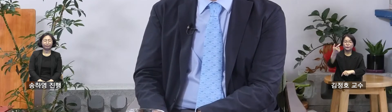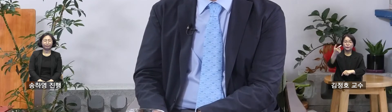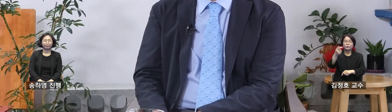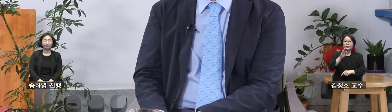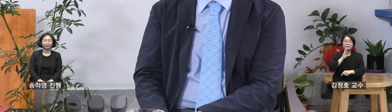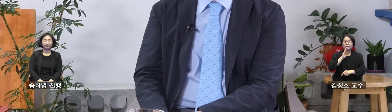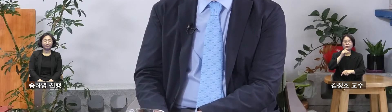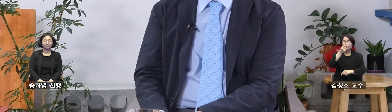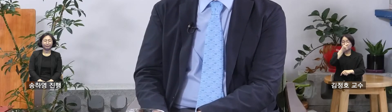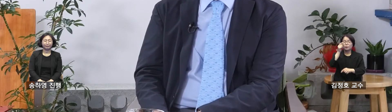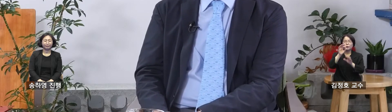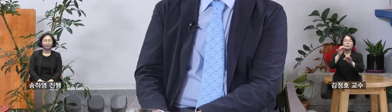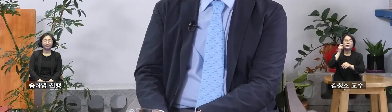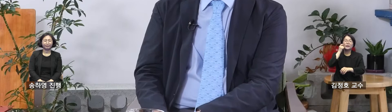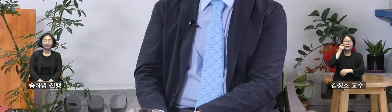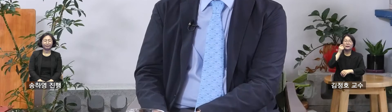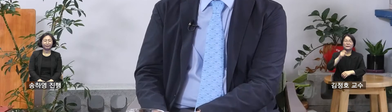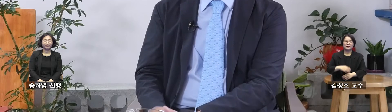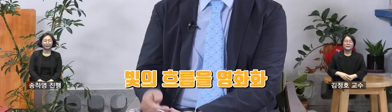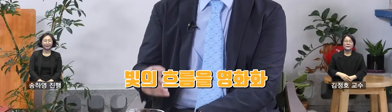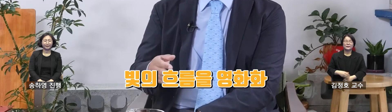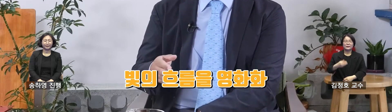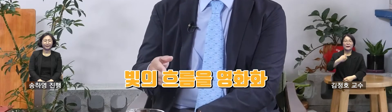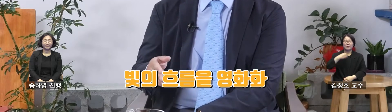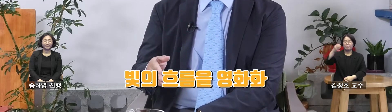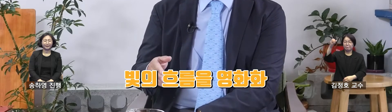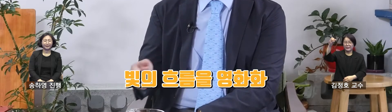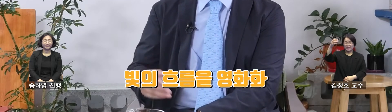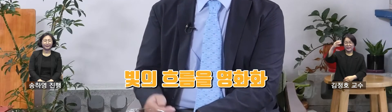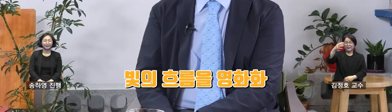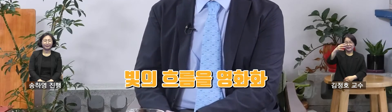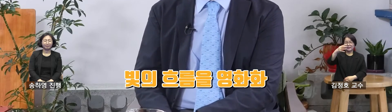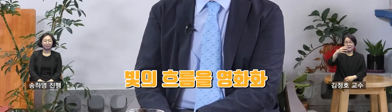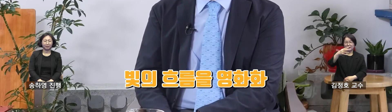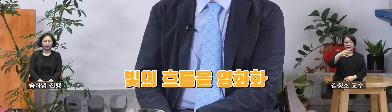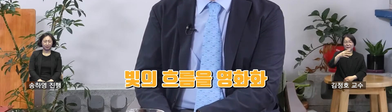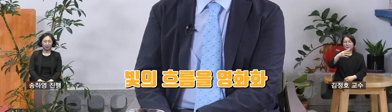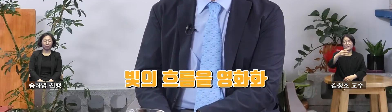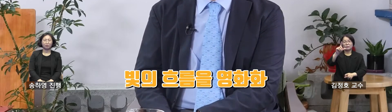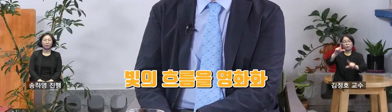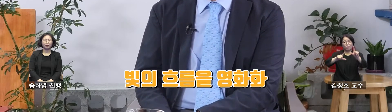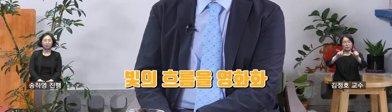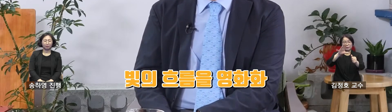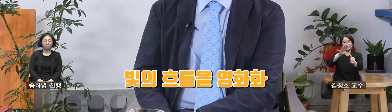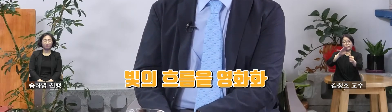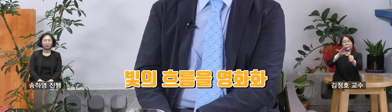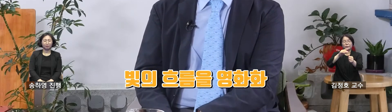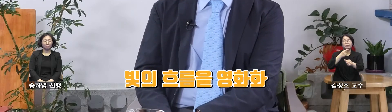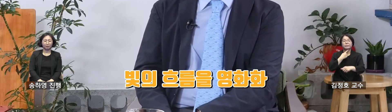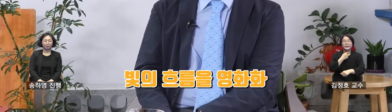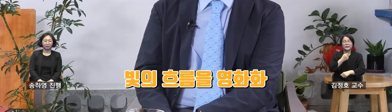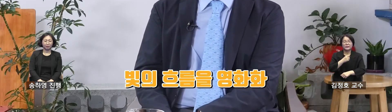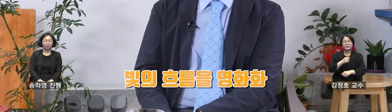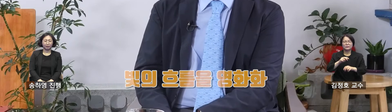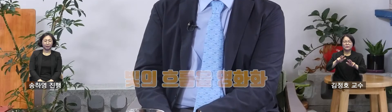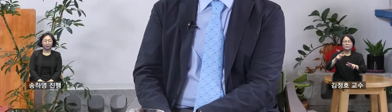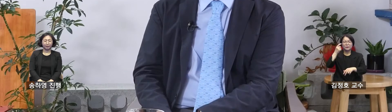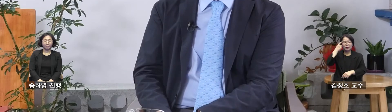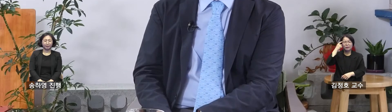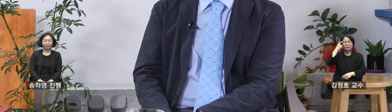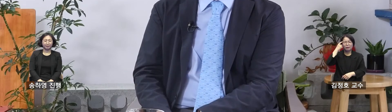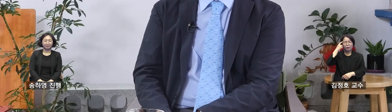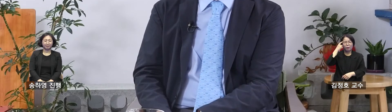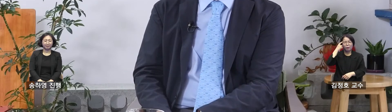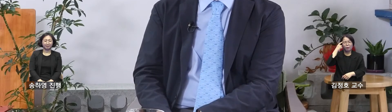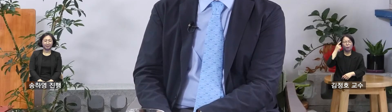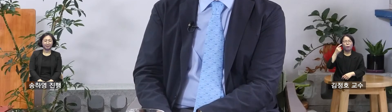그 우리 눈으로 잘 보질 못하는데 저는 빛이 흘러가는 거를 영화로 찍었어요. 그러니까 지금 생각해도 제가